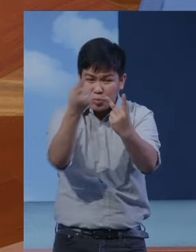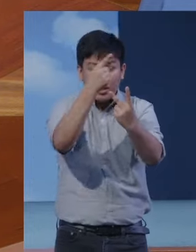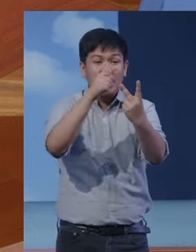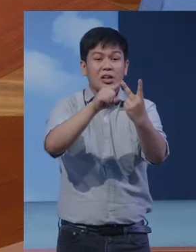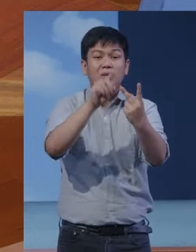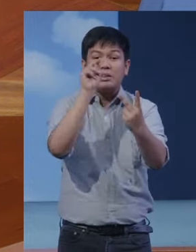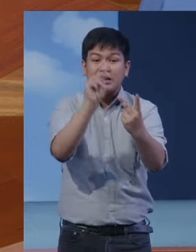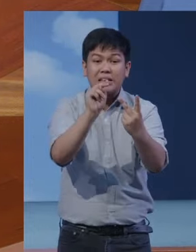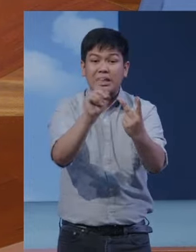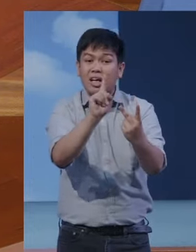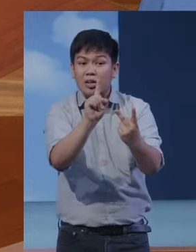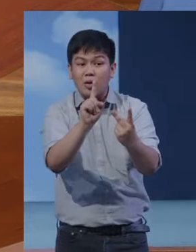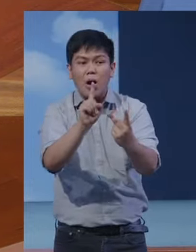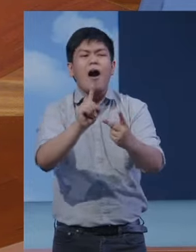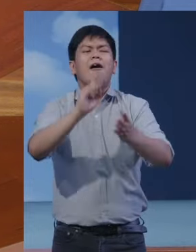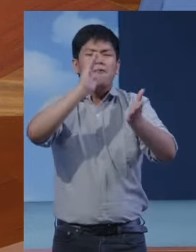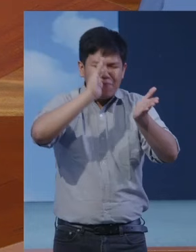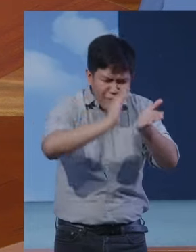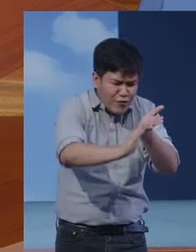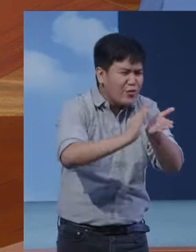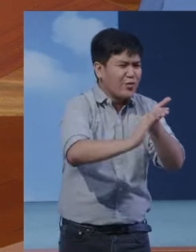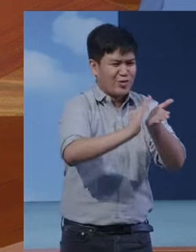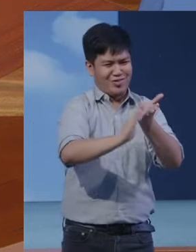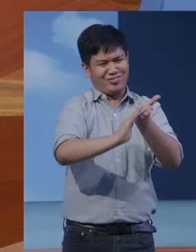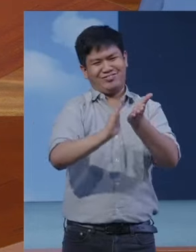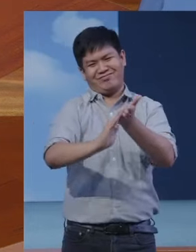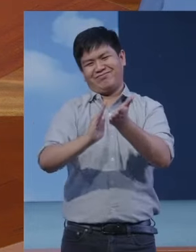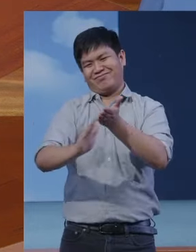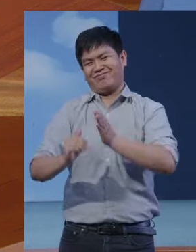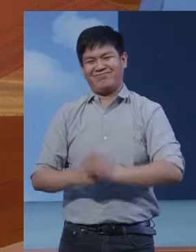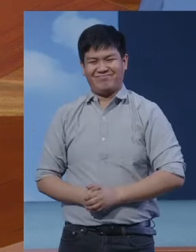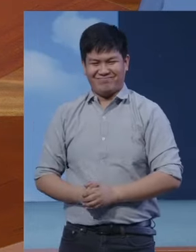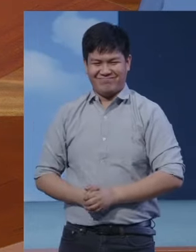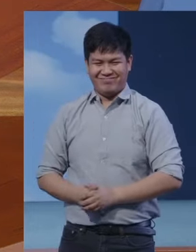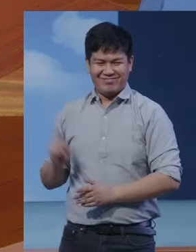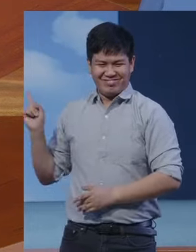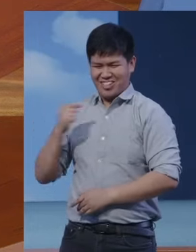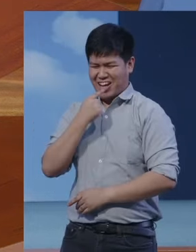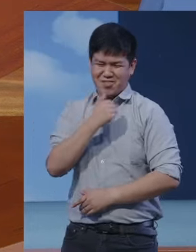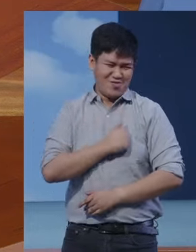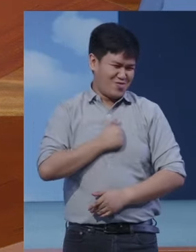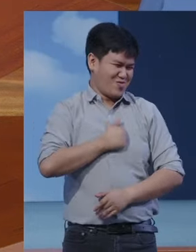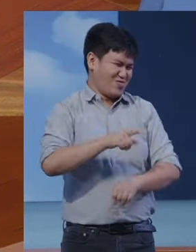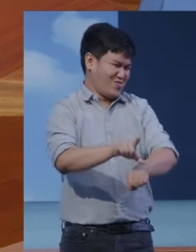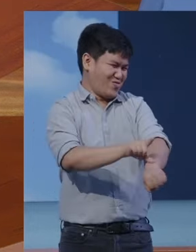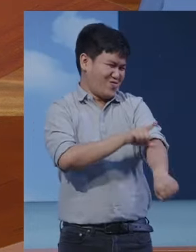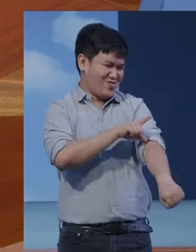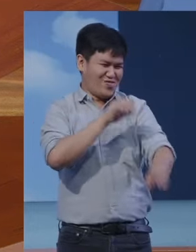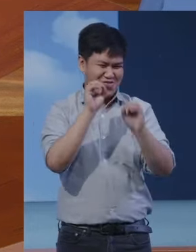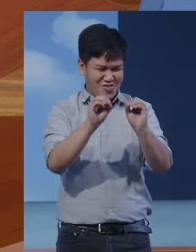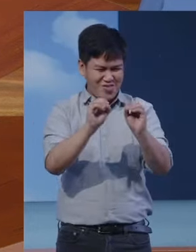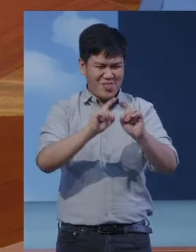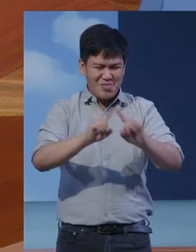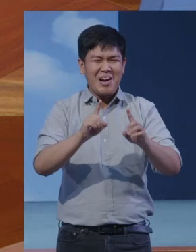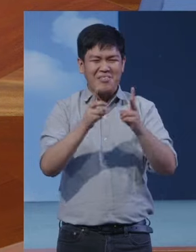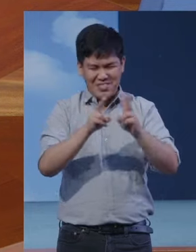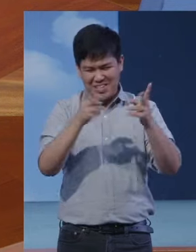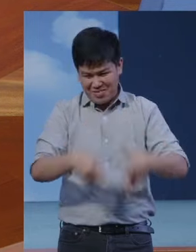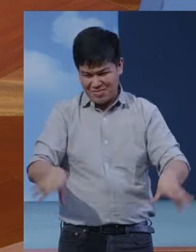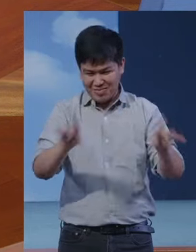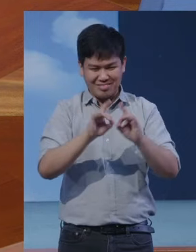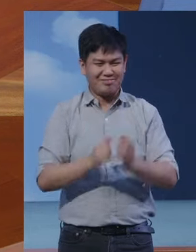na po ang aking panahon Syempre napahaba na naman ako Pasensya na kayo ang pagpapatawad at